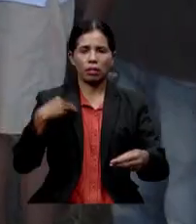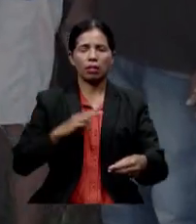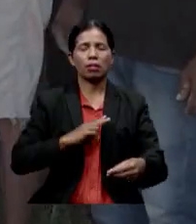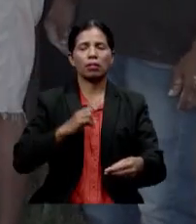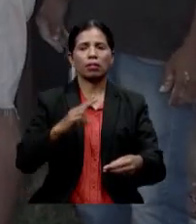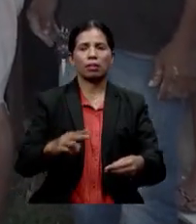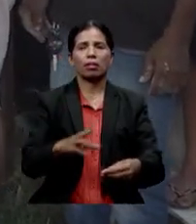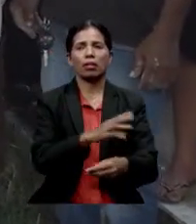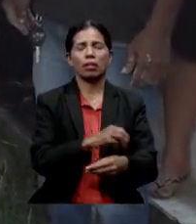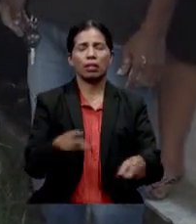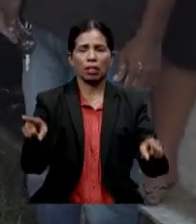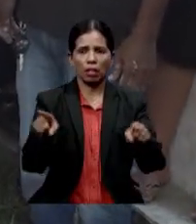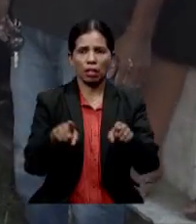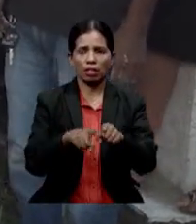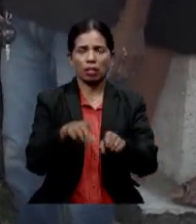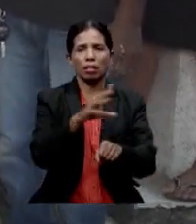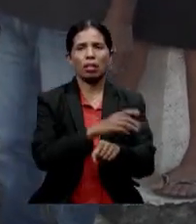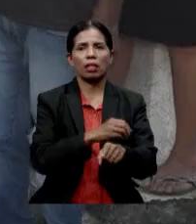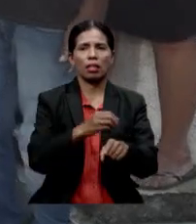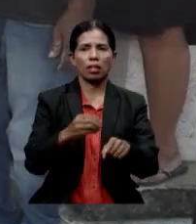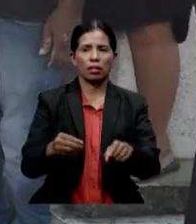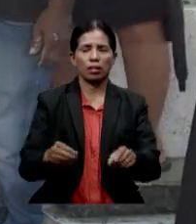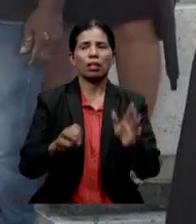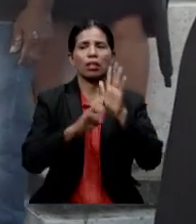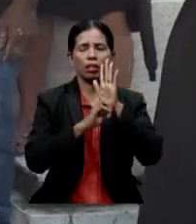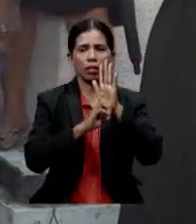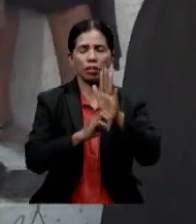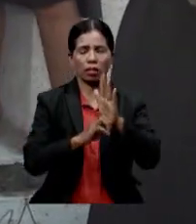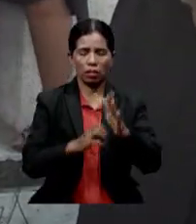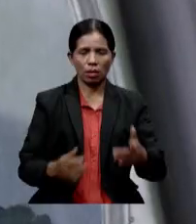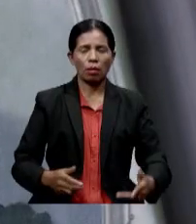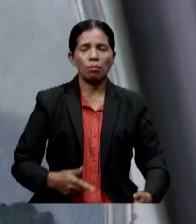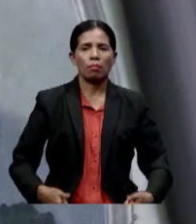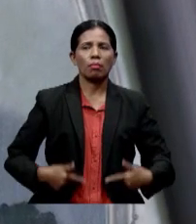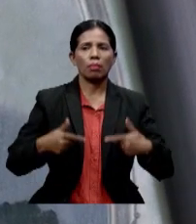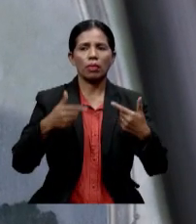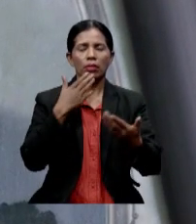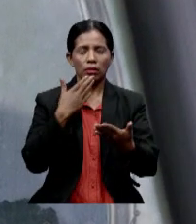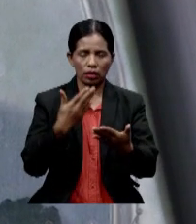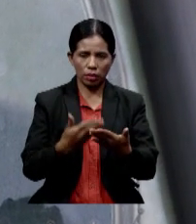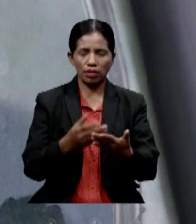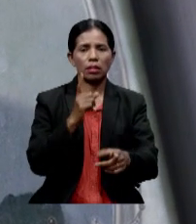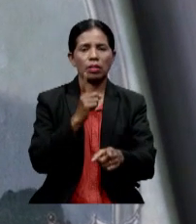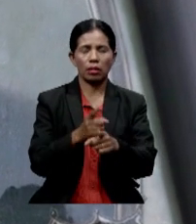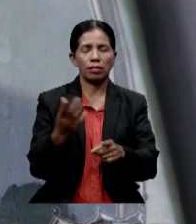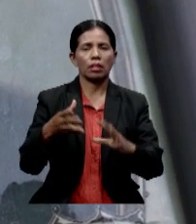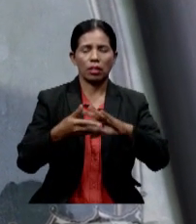basaw doza sa ihanesang eroinya exemplo Moris Missionaria nebe frontal tebes iha